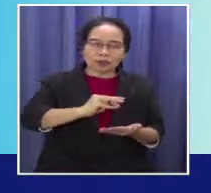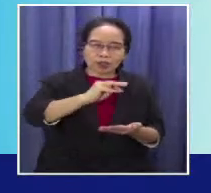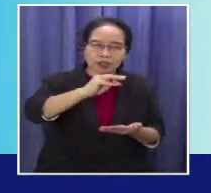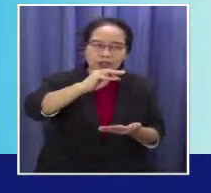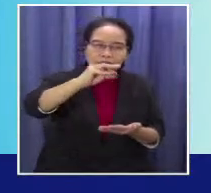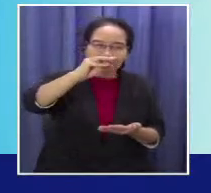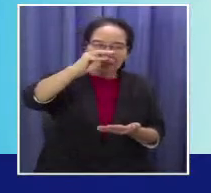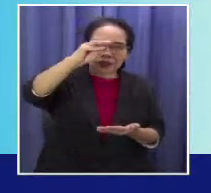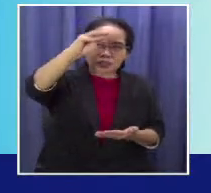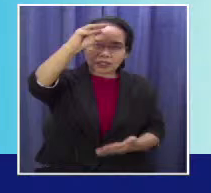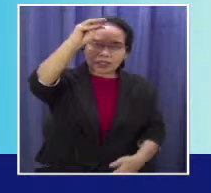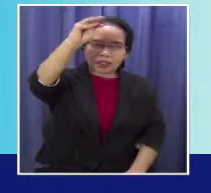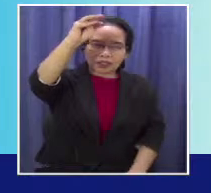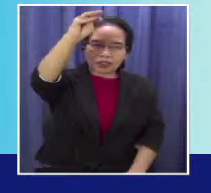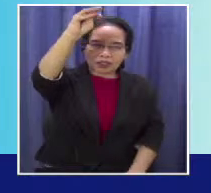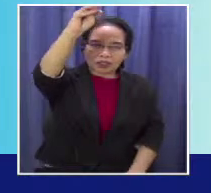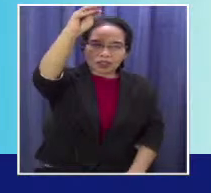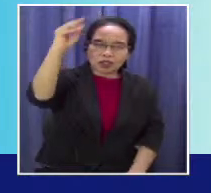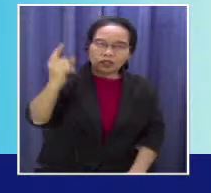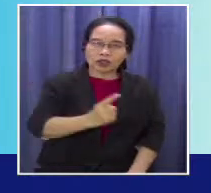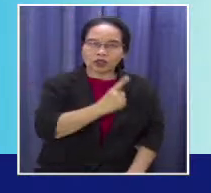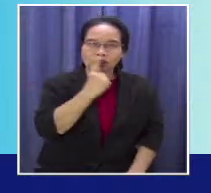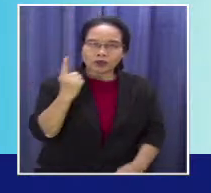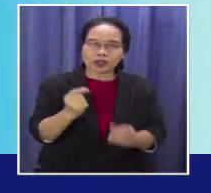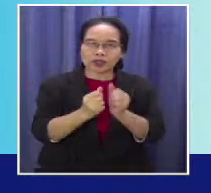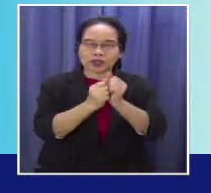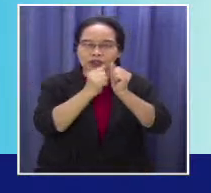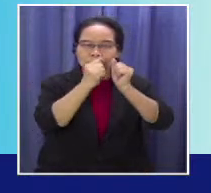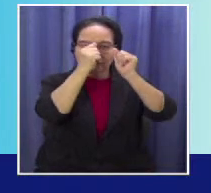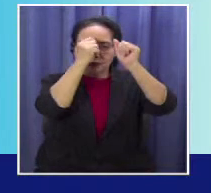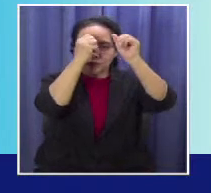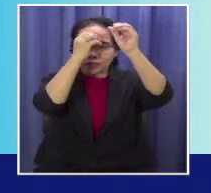mu. Amen. Mama yɛgye nhyɛni.